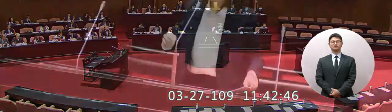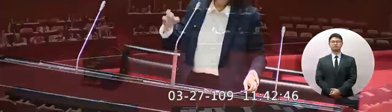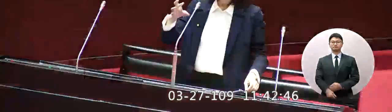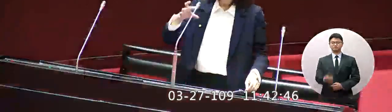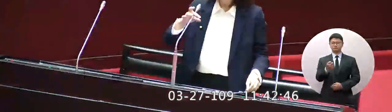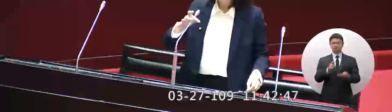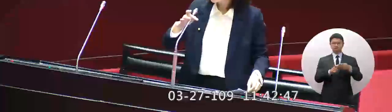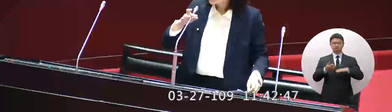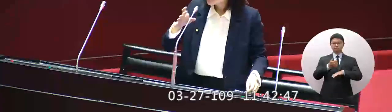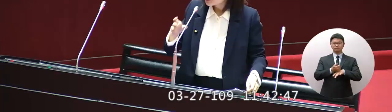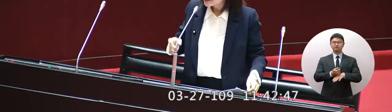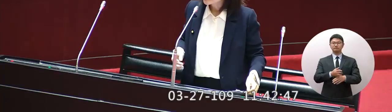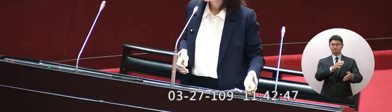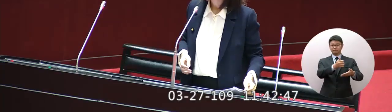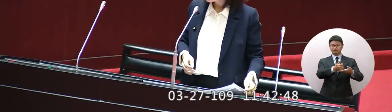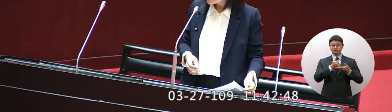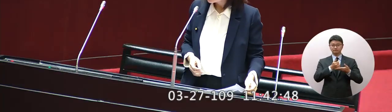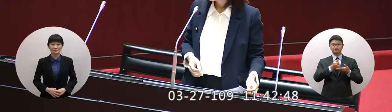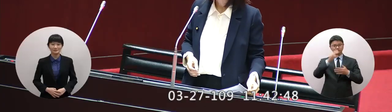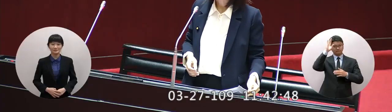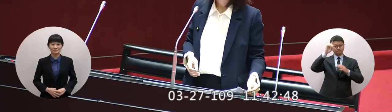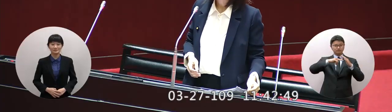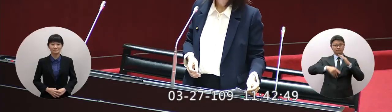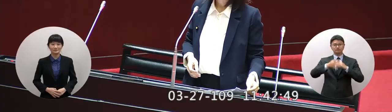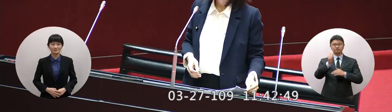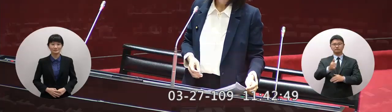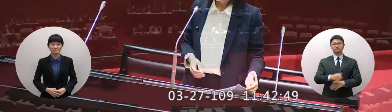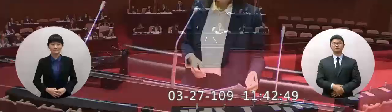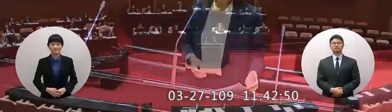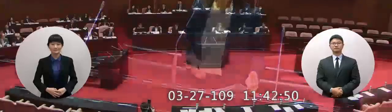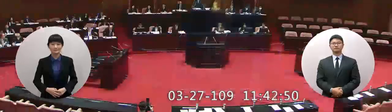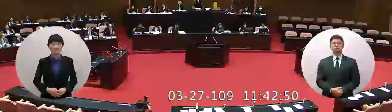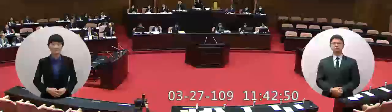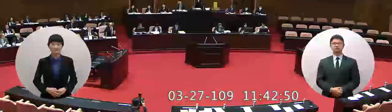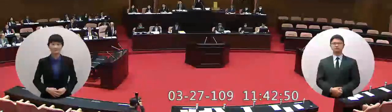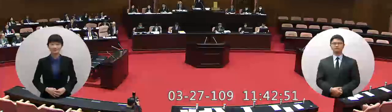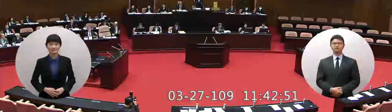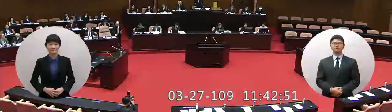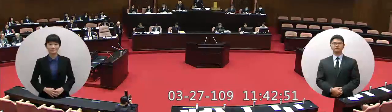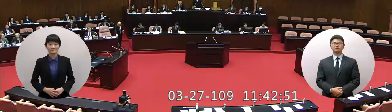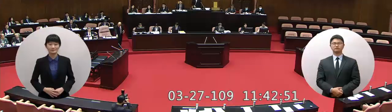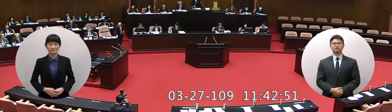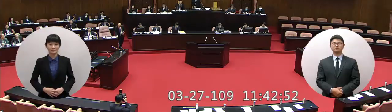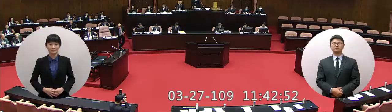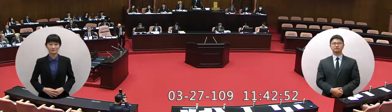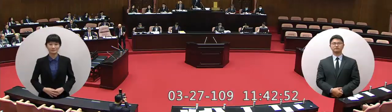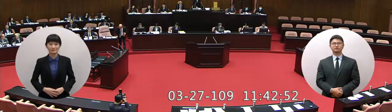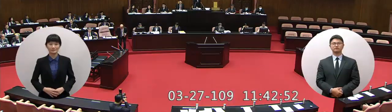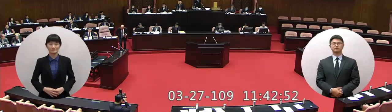谢谢主席，请苏院长，谢谢。 好，请苏院长。